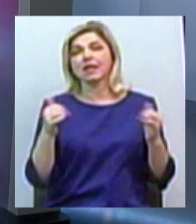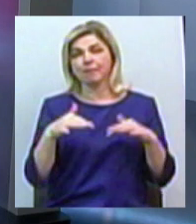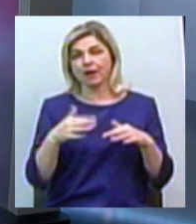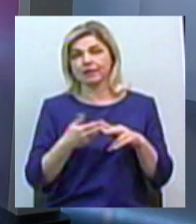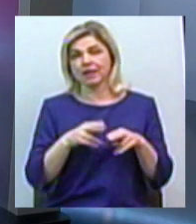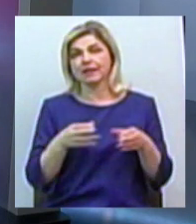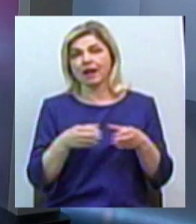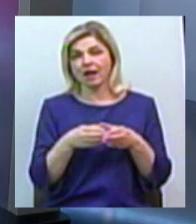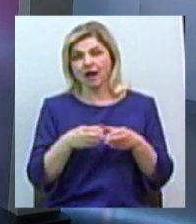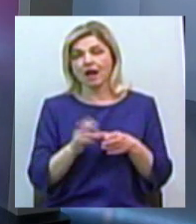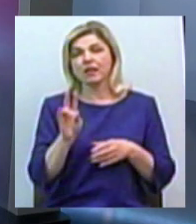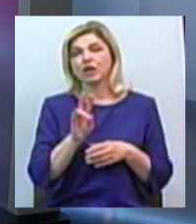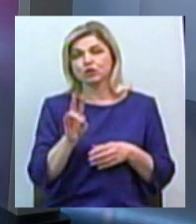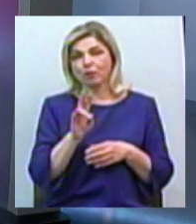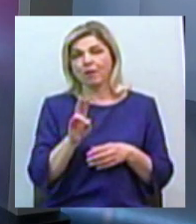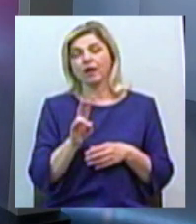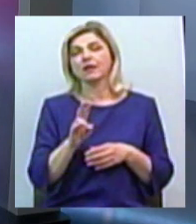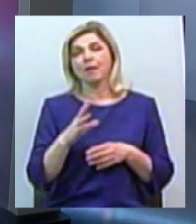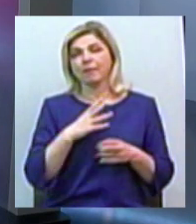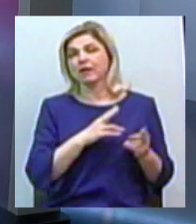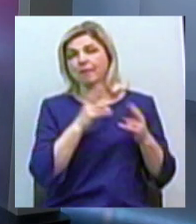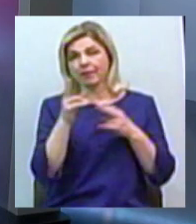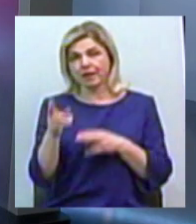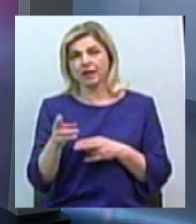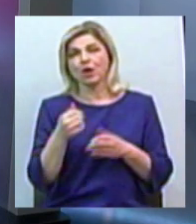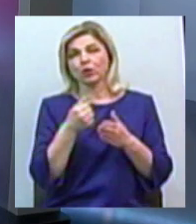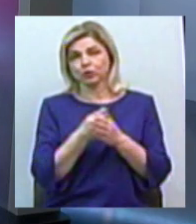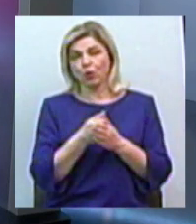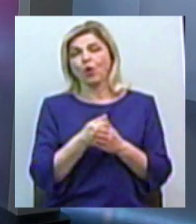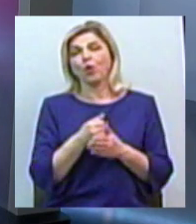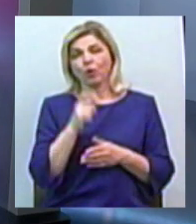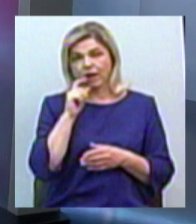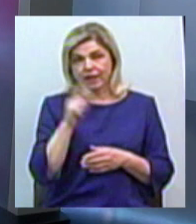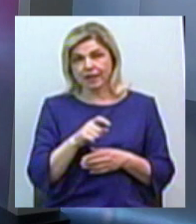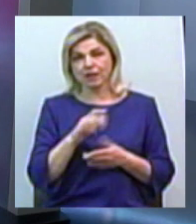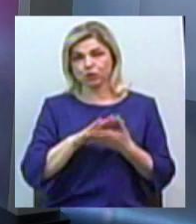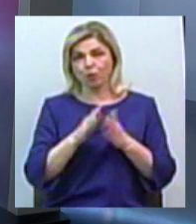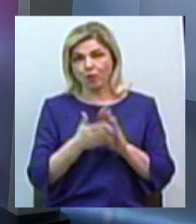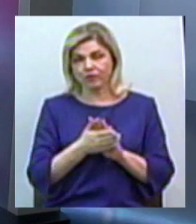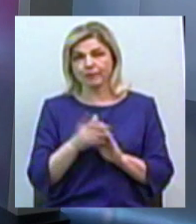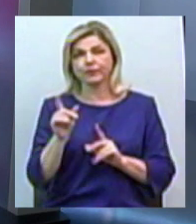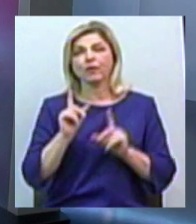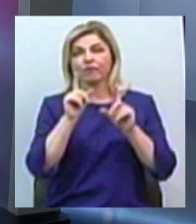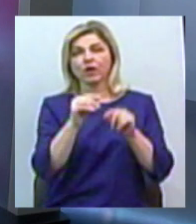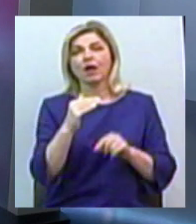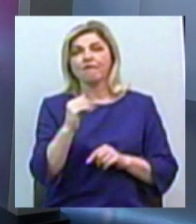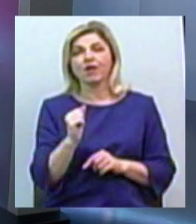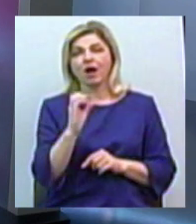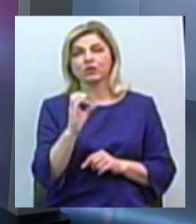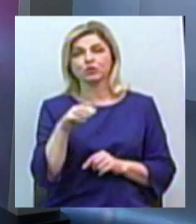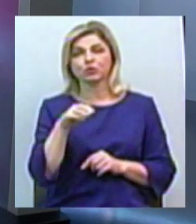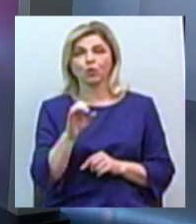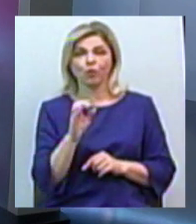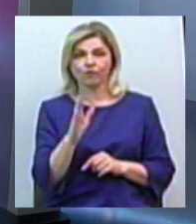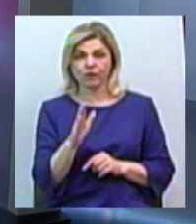в листопаді місяці от приїхала до Надніпрянської України домовлятися. Вони поїхали до Фастова.